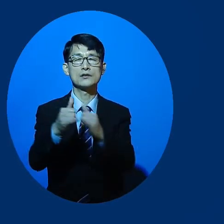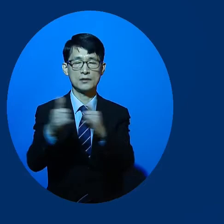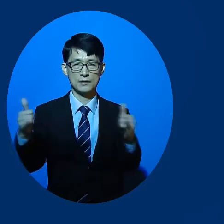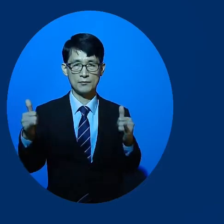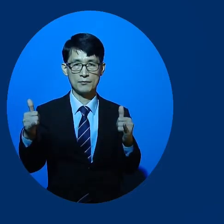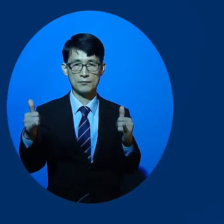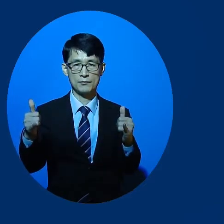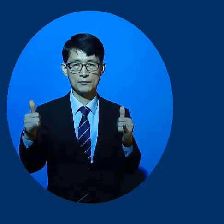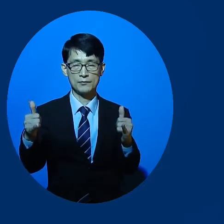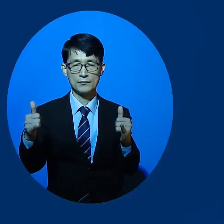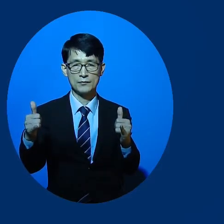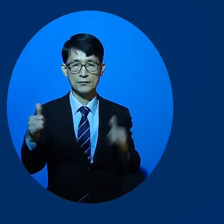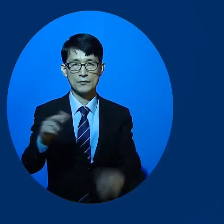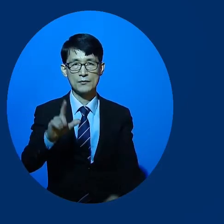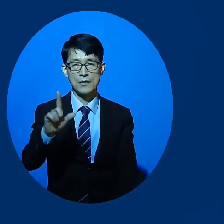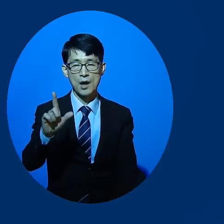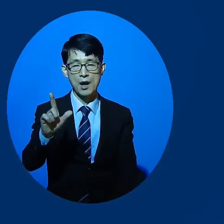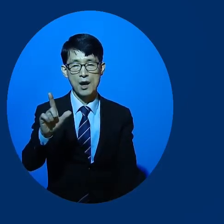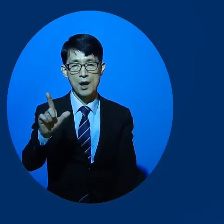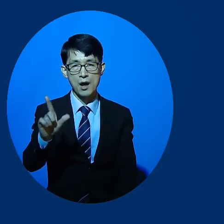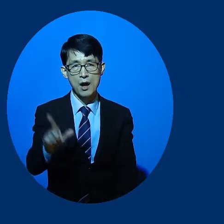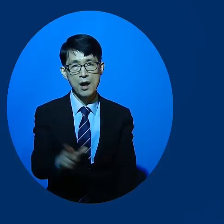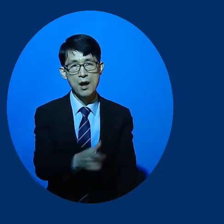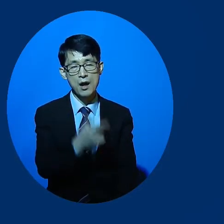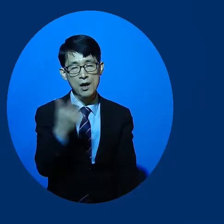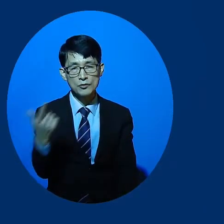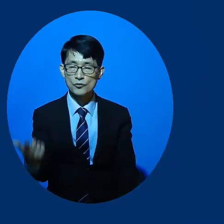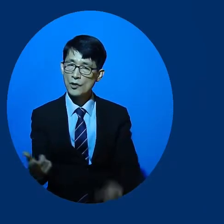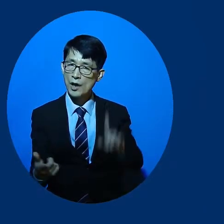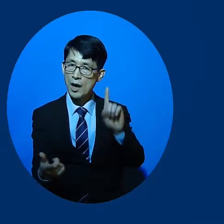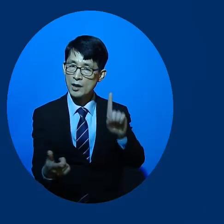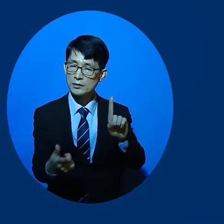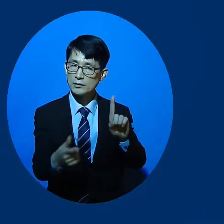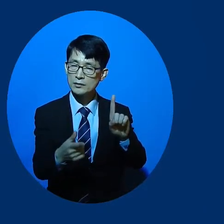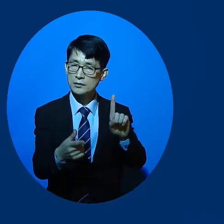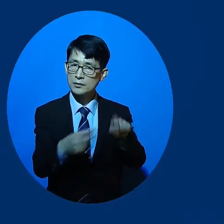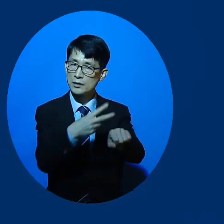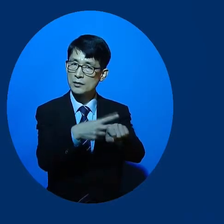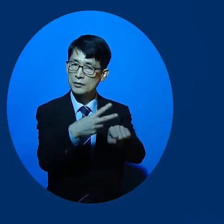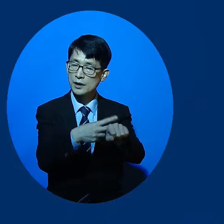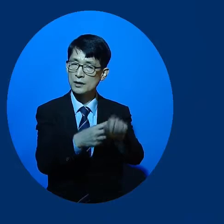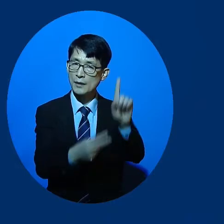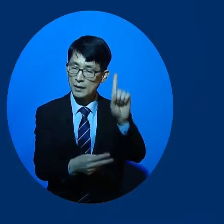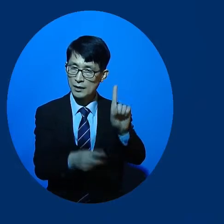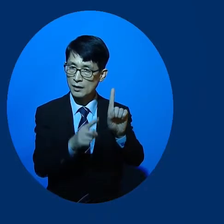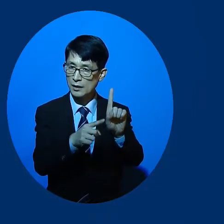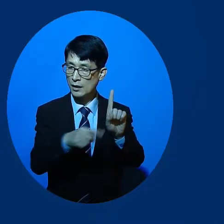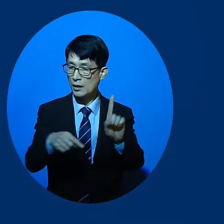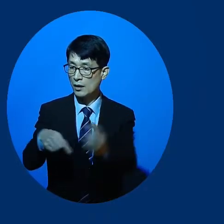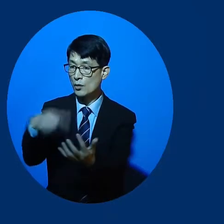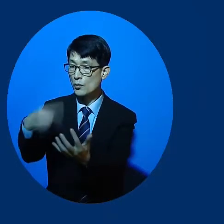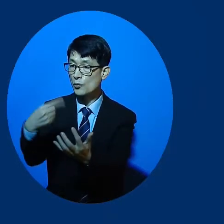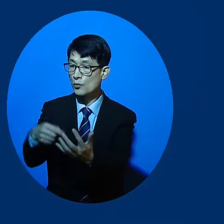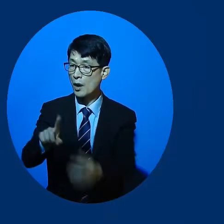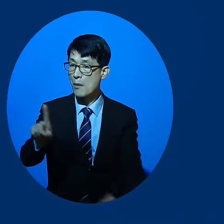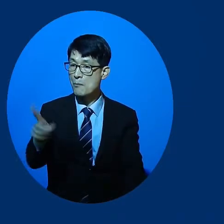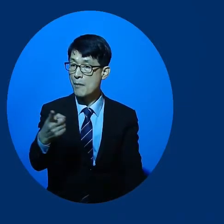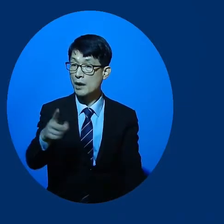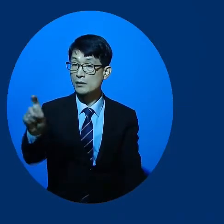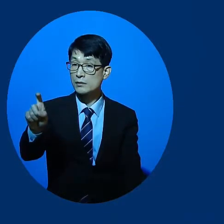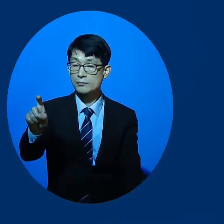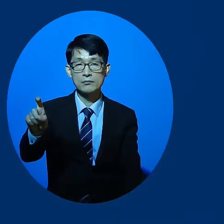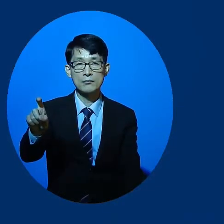일일 한 분이 어느 시군에 최다 지도하는 인원수가 110명,